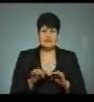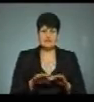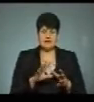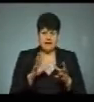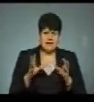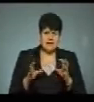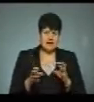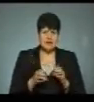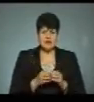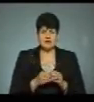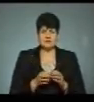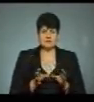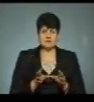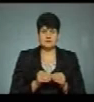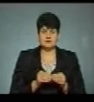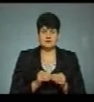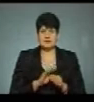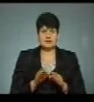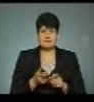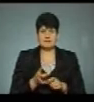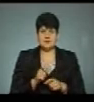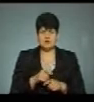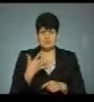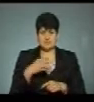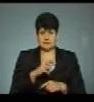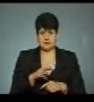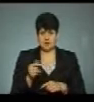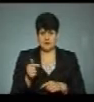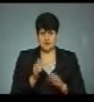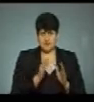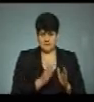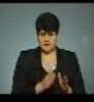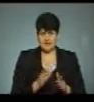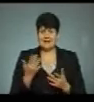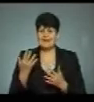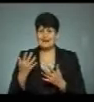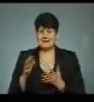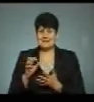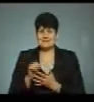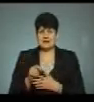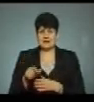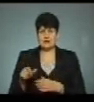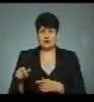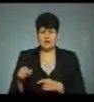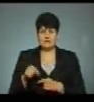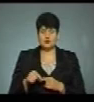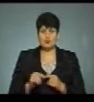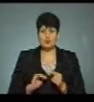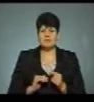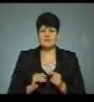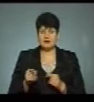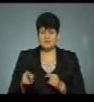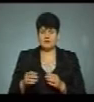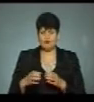з групою пов'язаних контрагентів не перевищує 50 мільйонів гривень та кількість зайнятих людей в даному підприємстві, а також